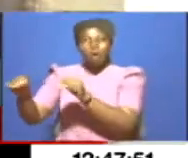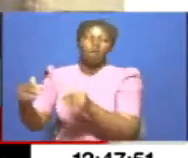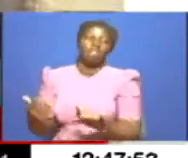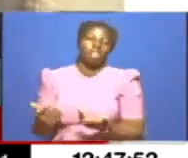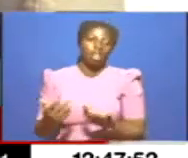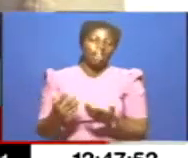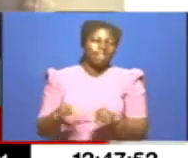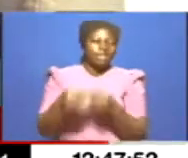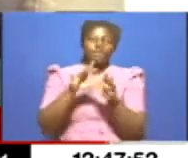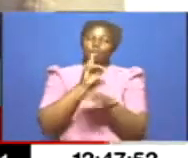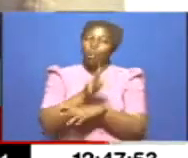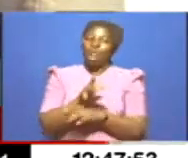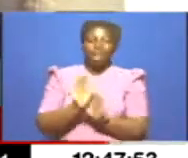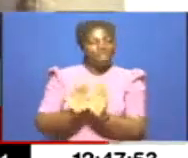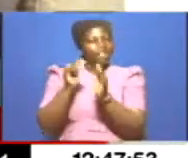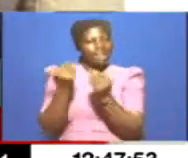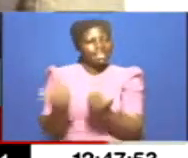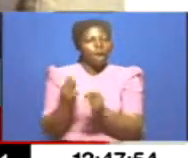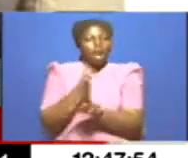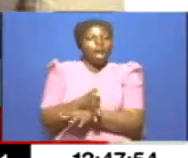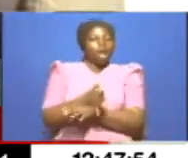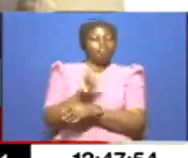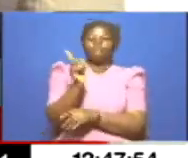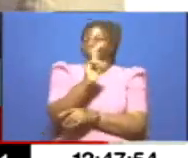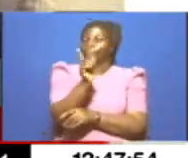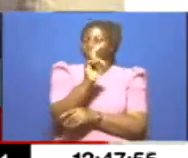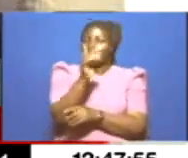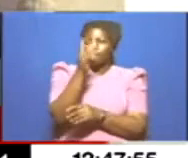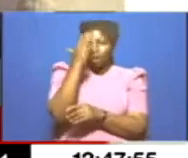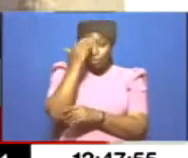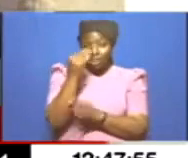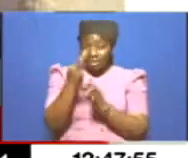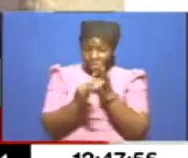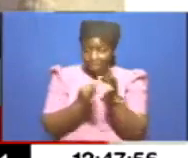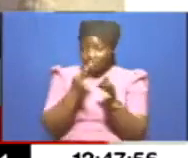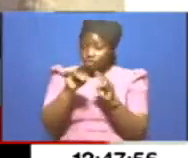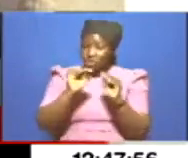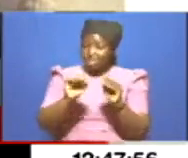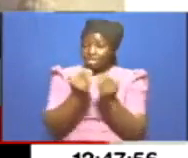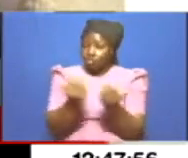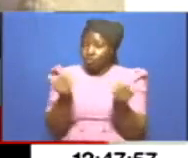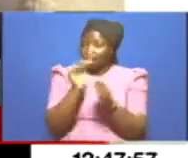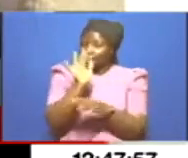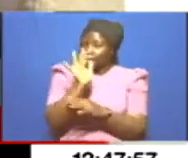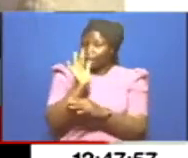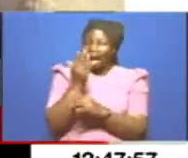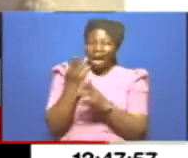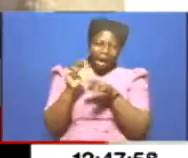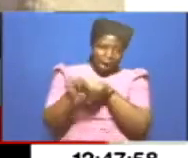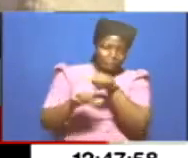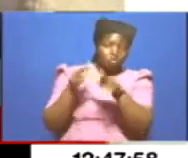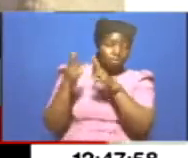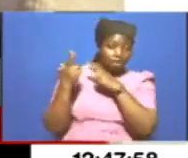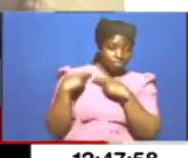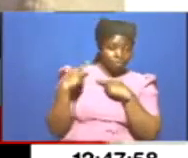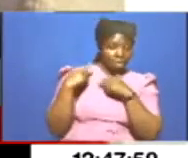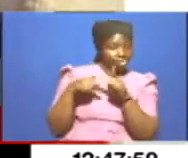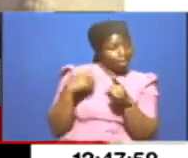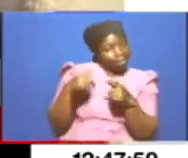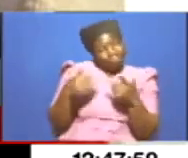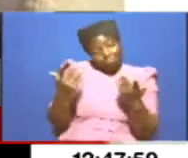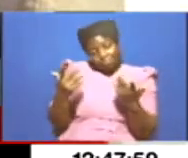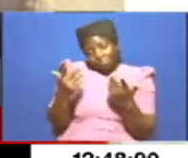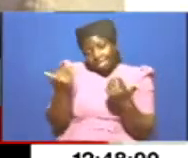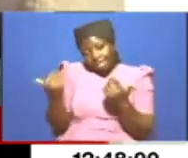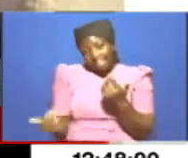usimwache hivi, utakuwa unaharibu mtoto wako. Maana when you don't, wakati haufunzi mtoto wako responsibilities, basi umeharibu